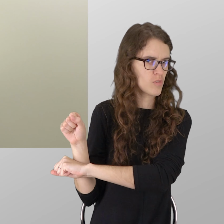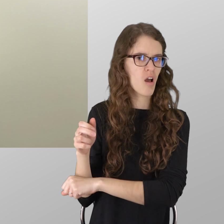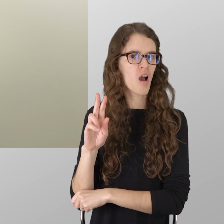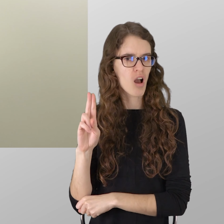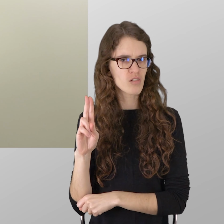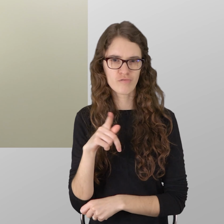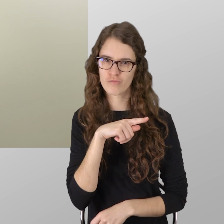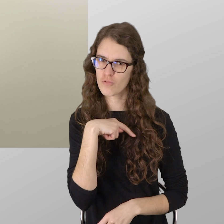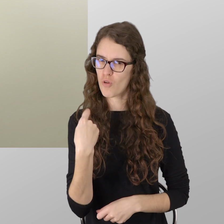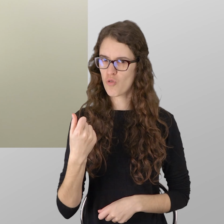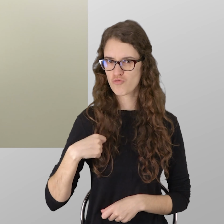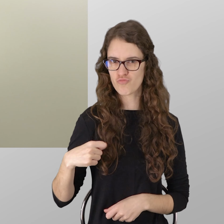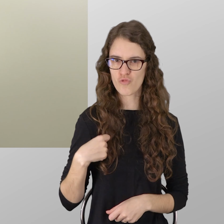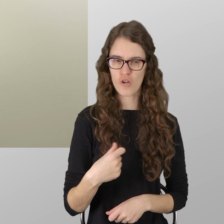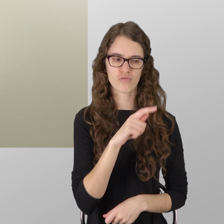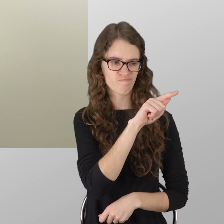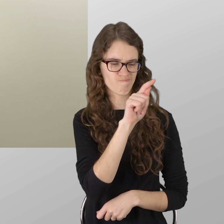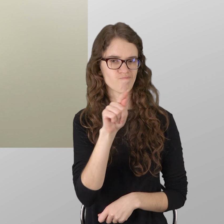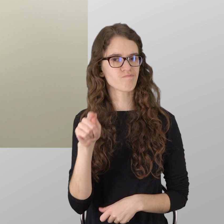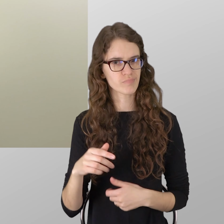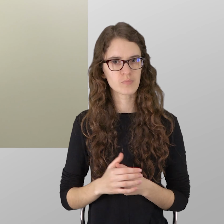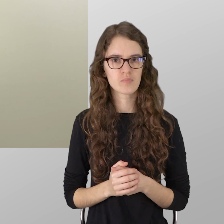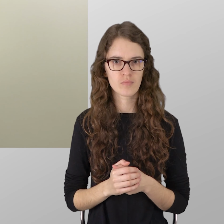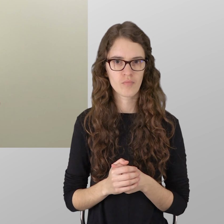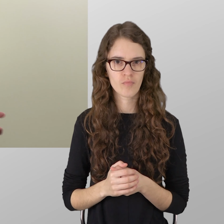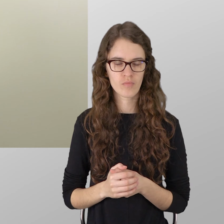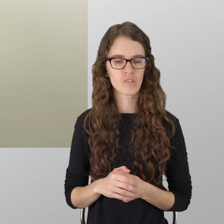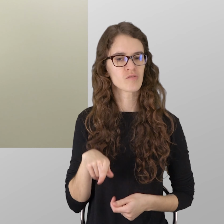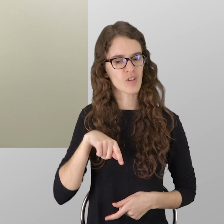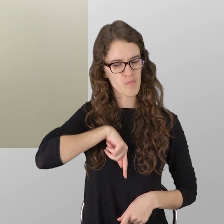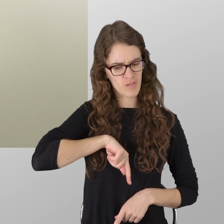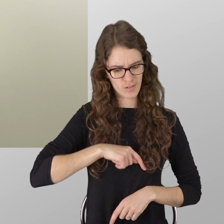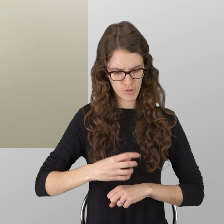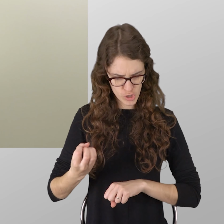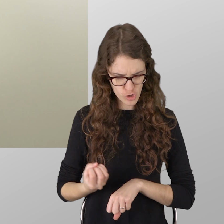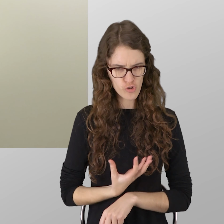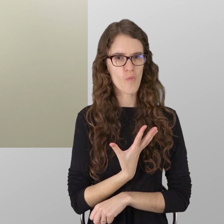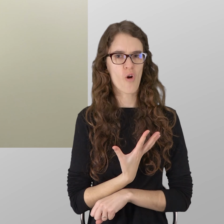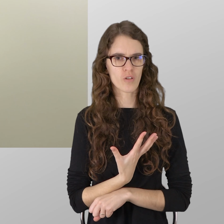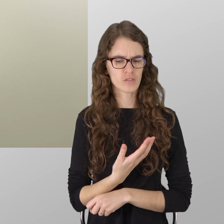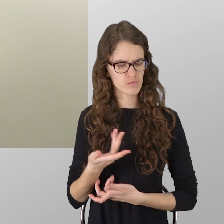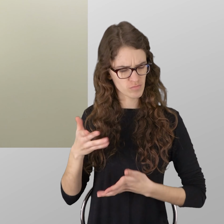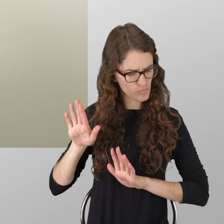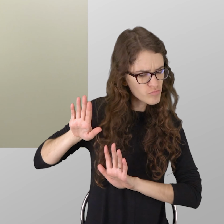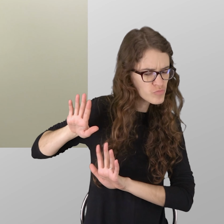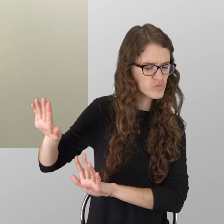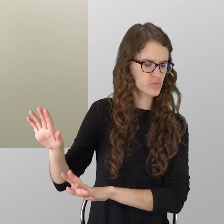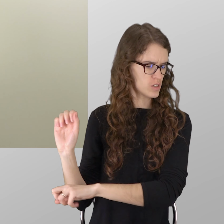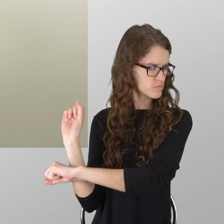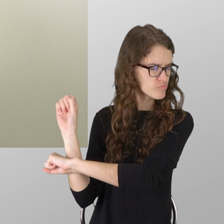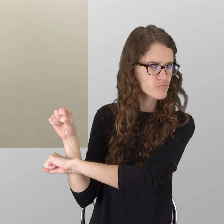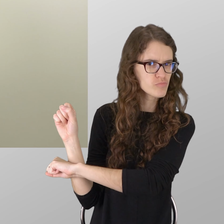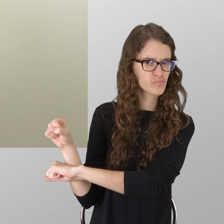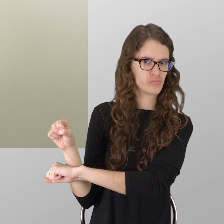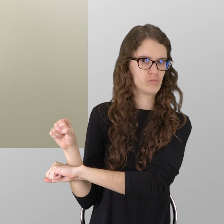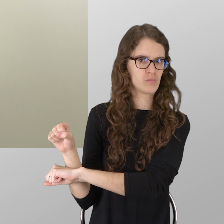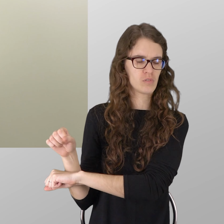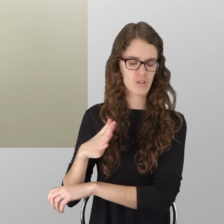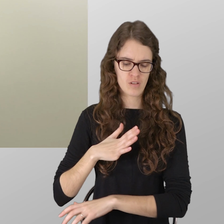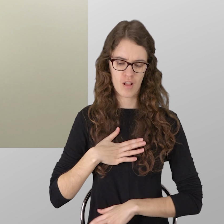ir taip būdingi daugelis sutrikimų. Žmonės tikrai išmoksta vengti. Jie vengia vietų situacijų, naudoja